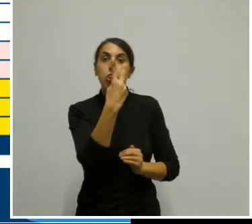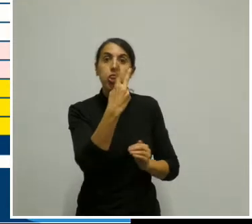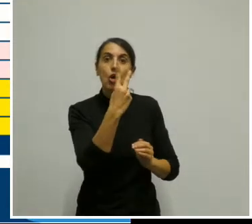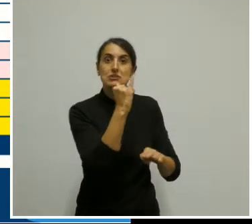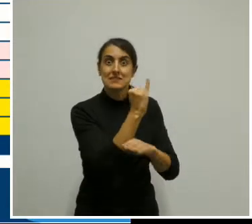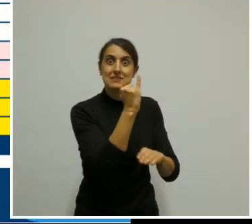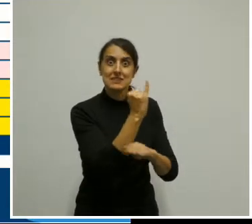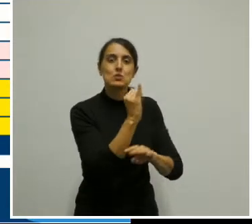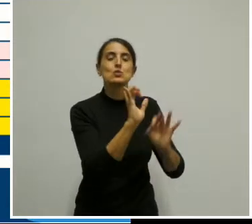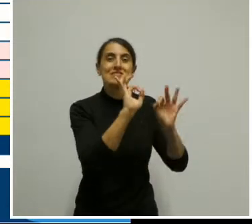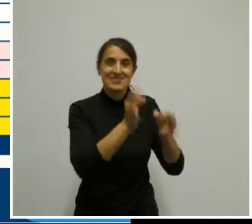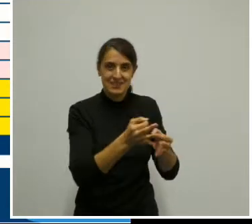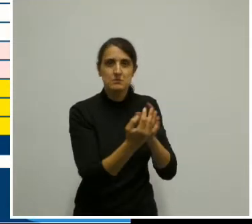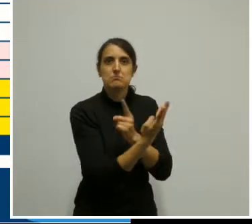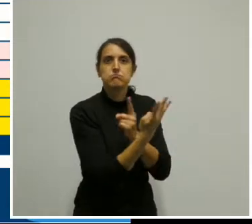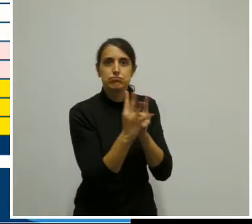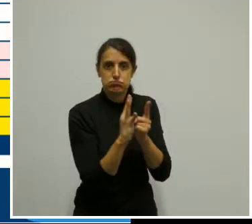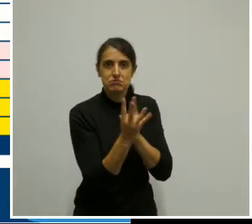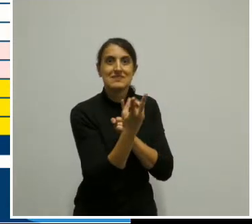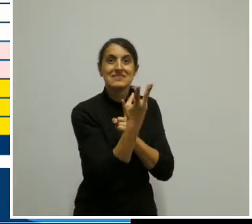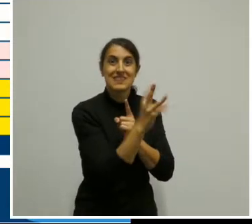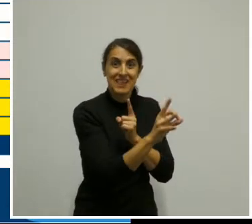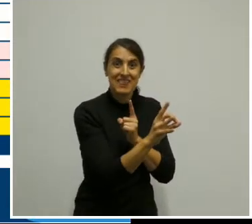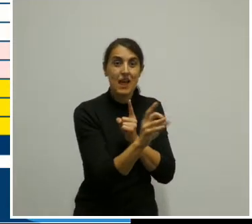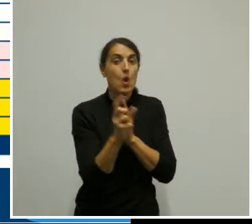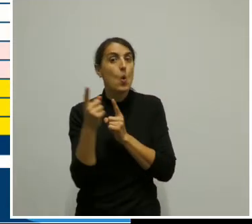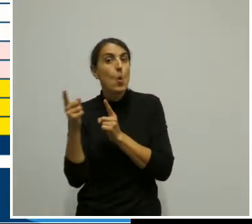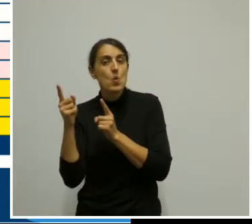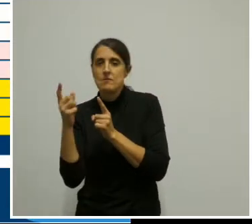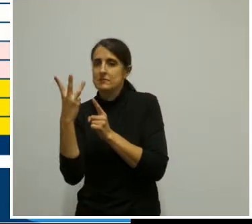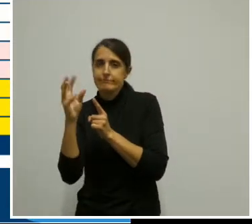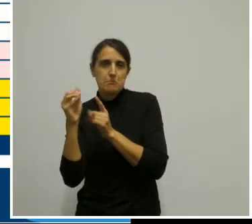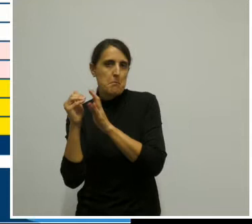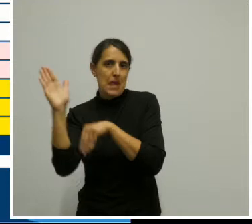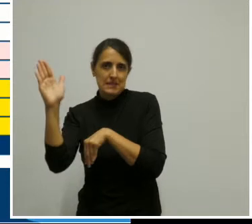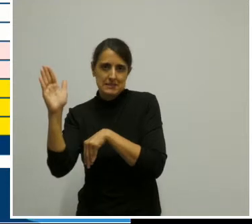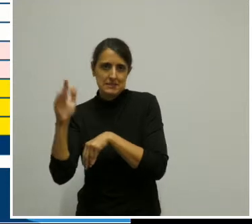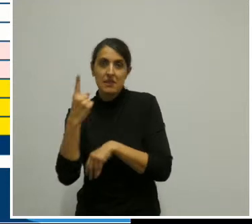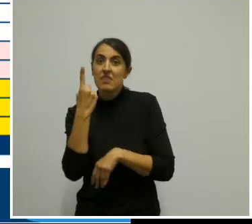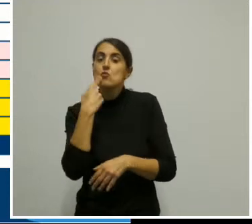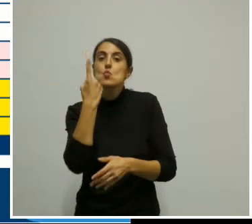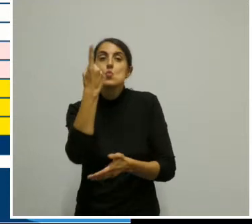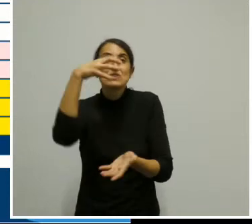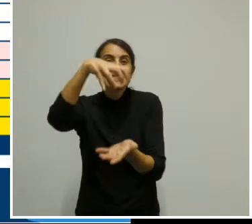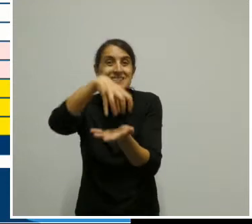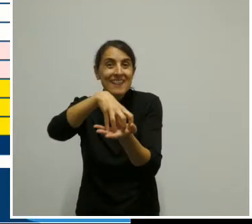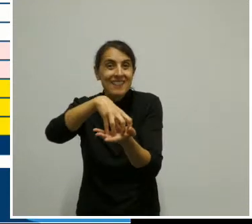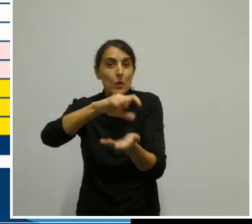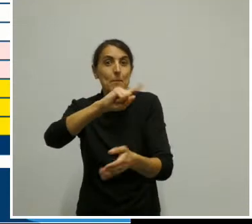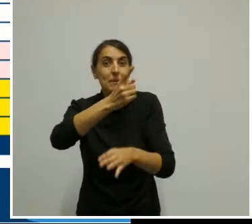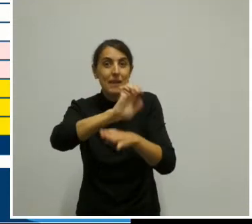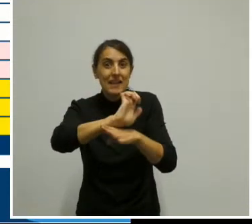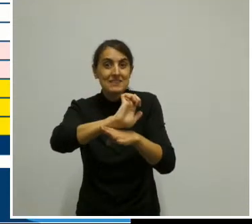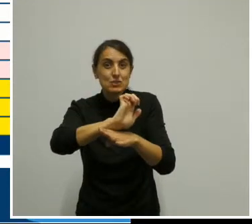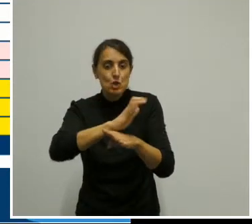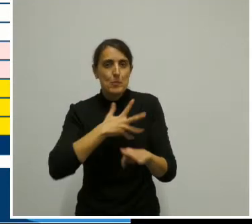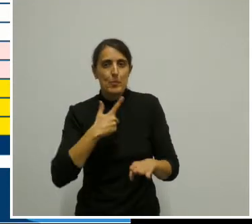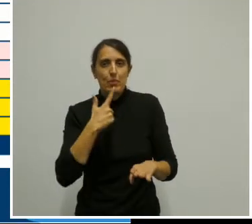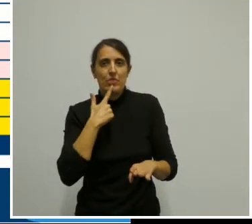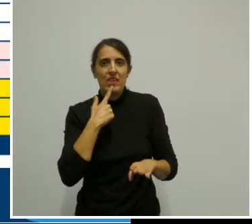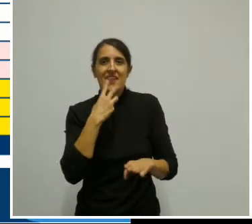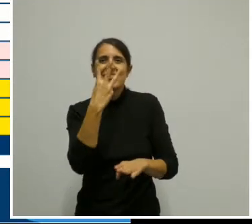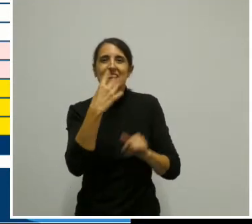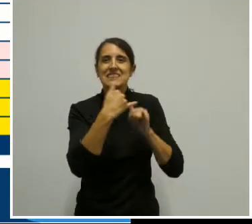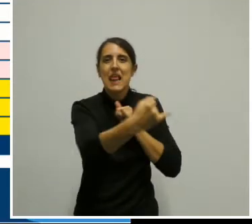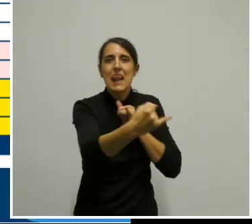quedat a 30 i un que està per sobre. Quan dic un centre, a primer de l'ESO ja són centres que tenen tres